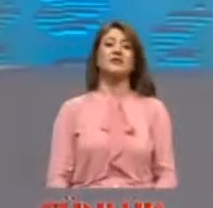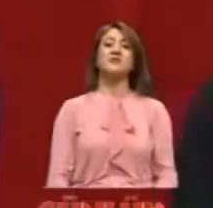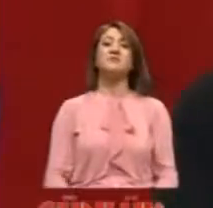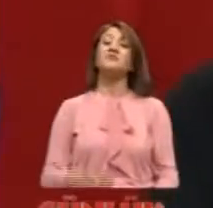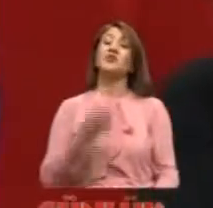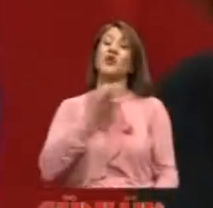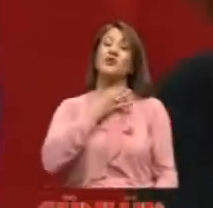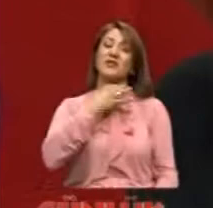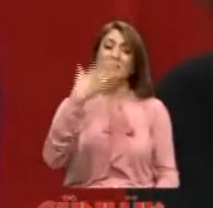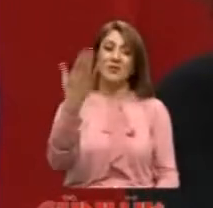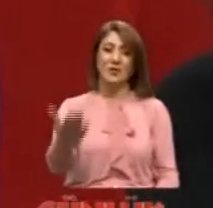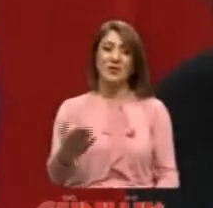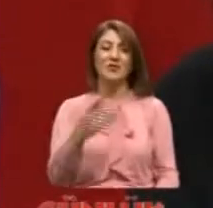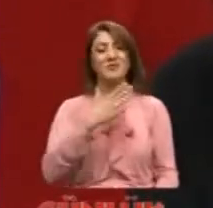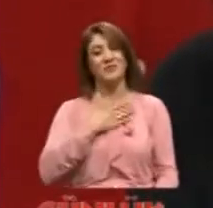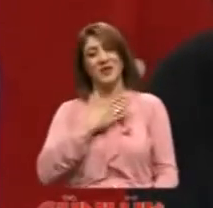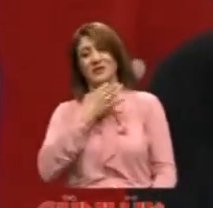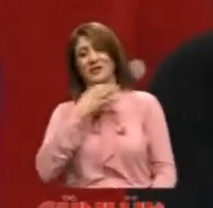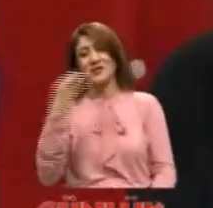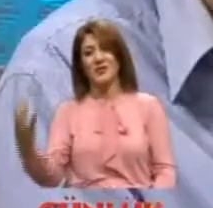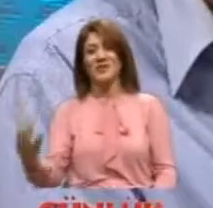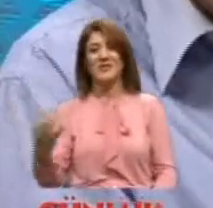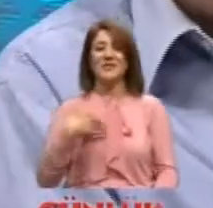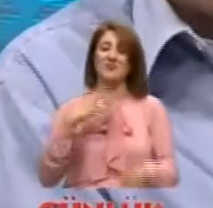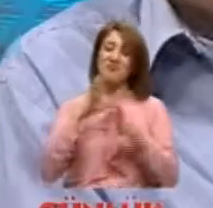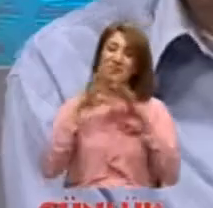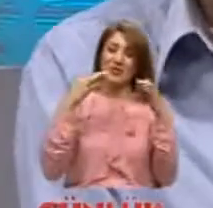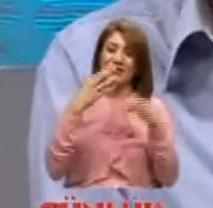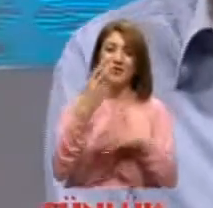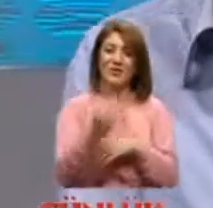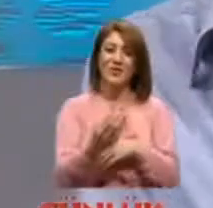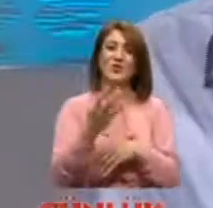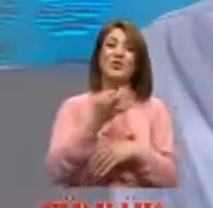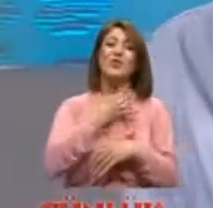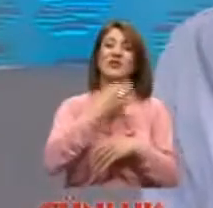Teşekkür ediyoruz. Ben teşekkür ederim. Yine keyif kattın keyfimize. Teşekkür harikaydı ederim. Sevgili Yiğit.